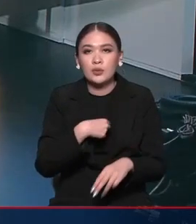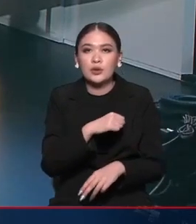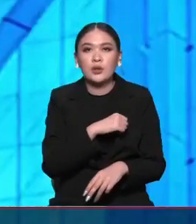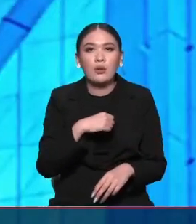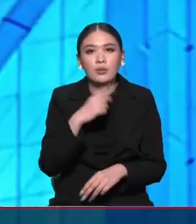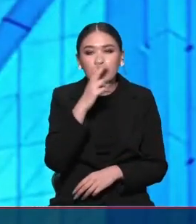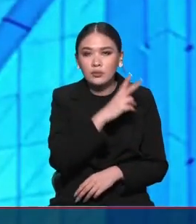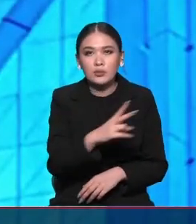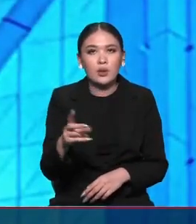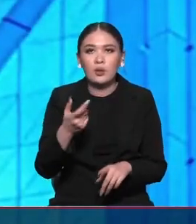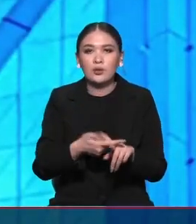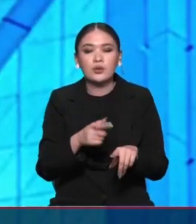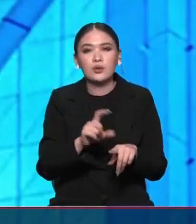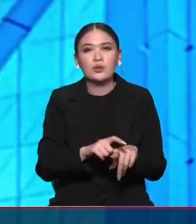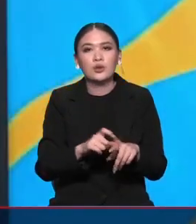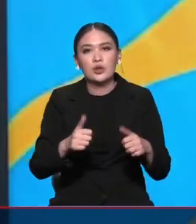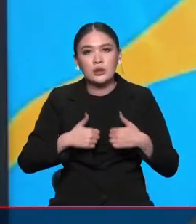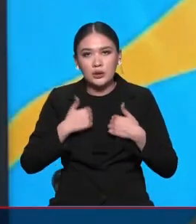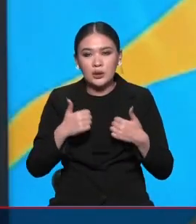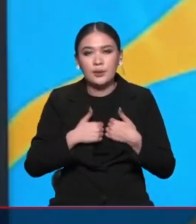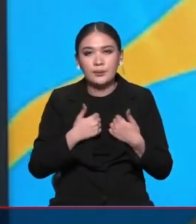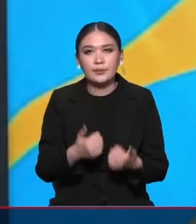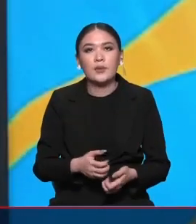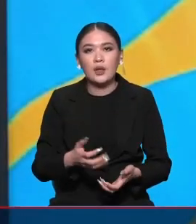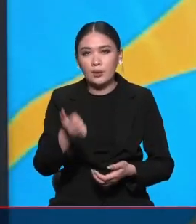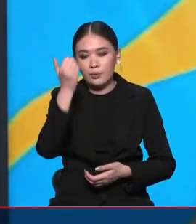жүргеннен кейін өте белсенді атсалысып жатыр. Көп рахмет,